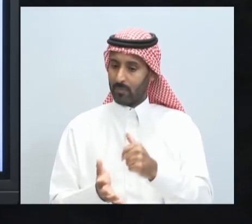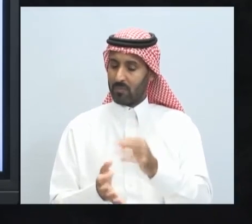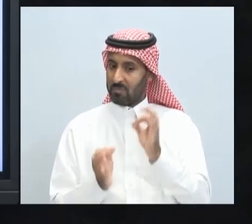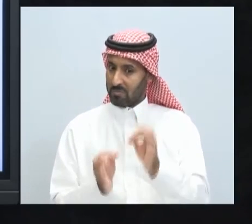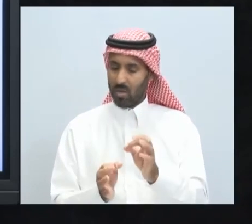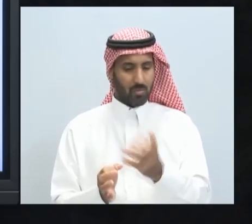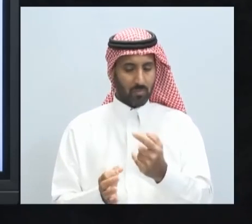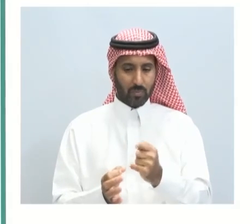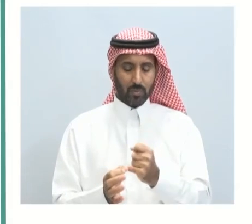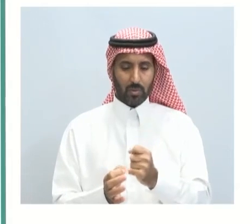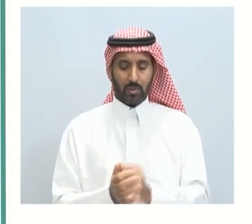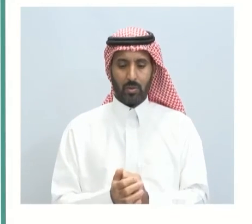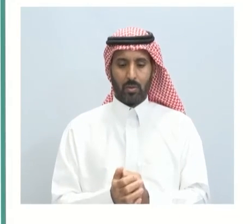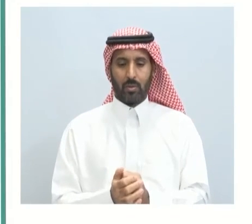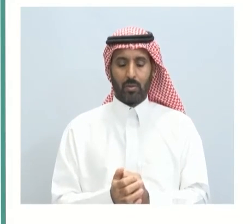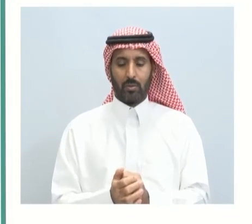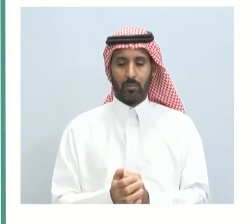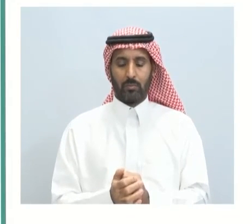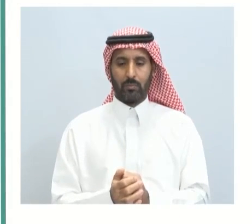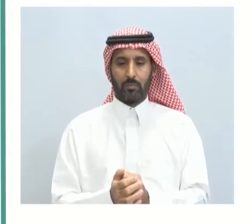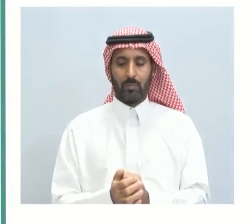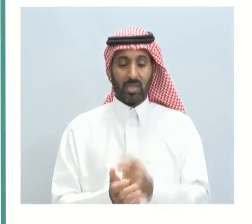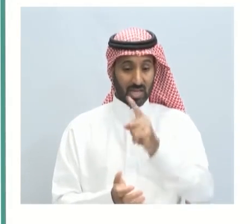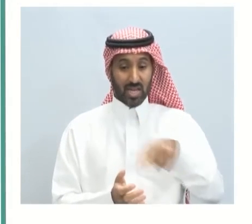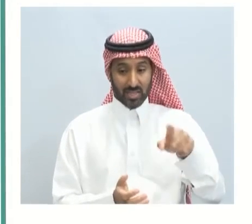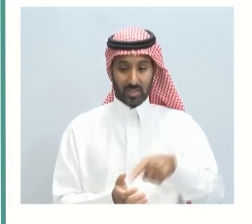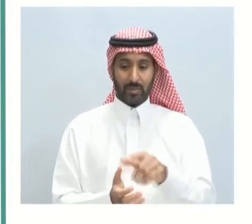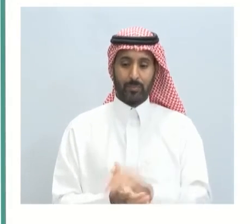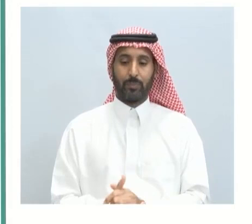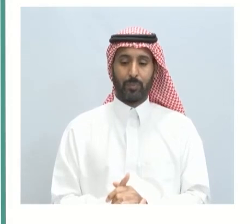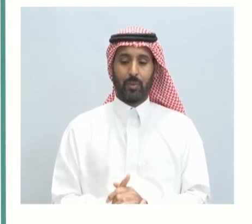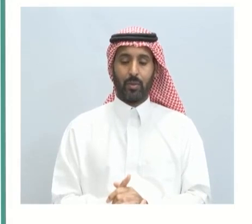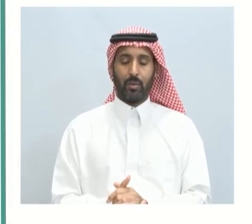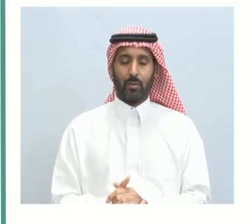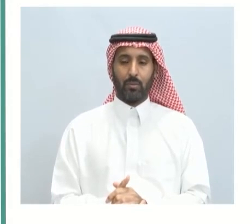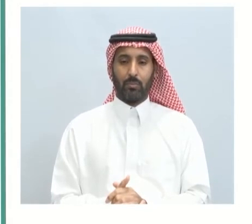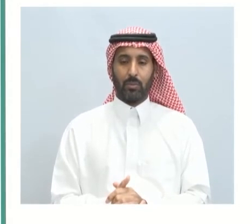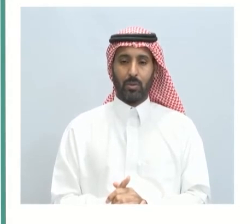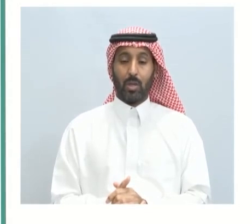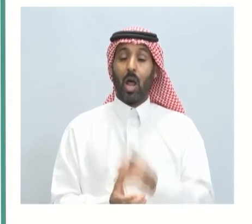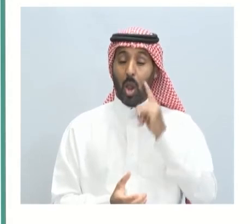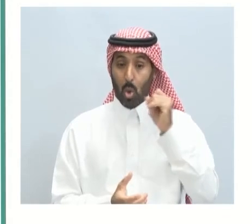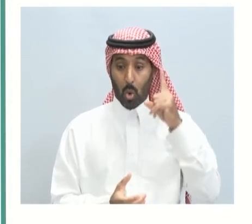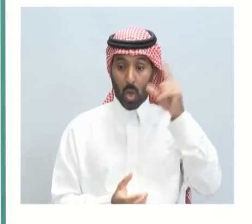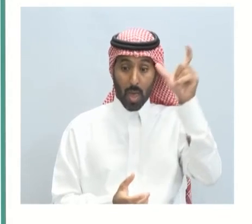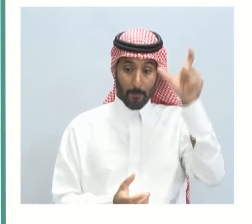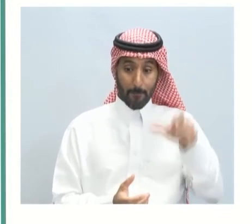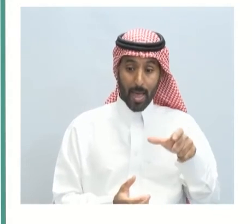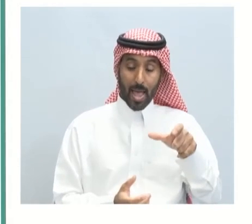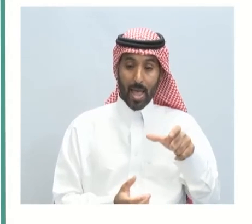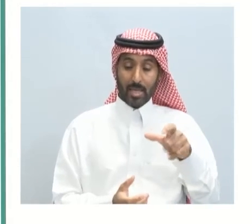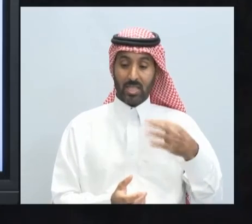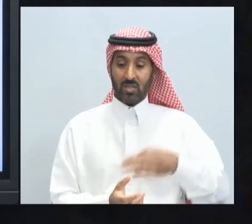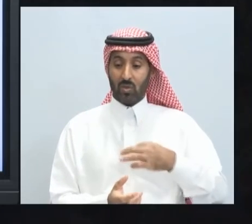بالدقه او بالارقام اذا خطا يستخدم العلماء ادوات